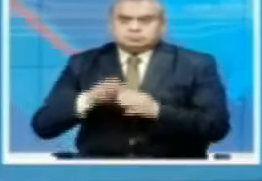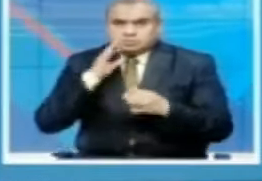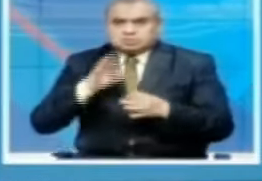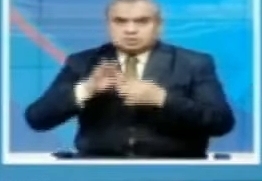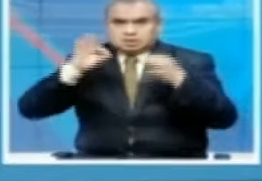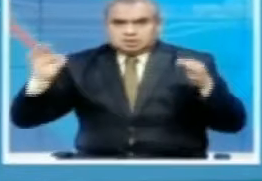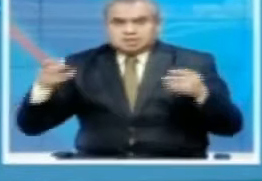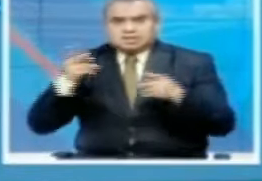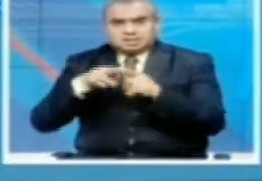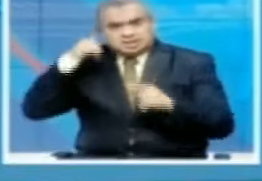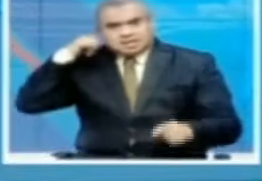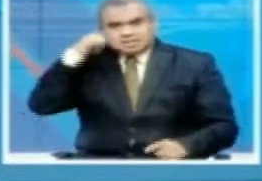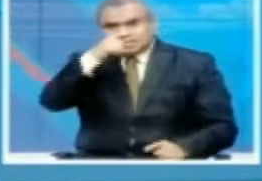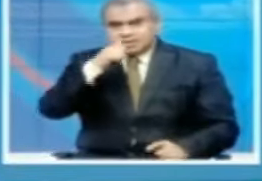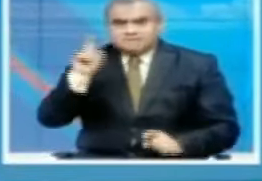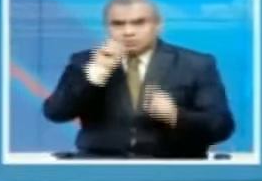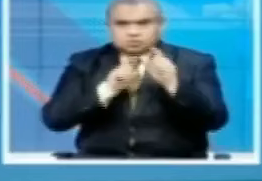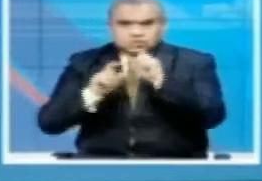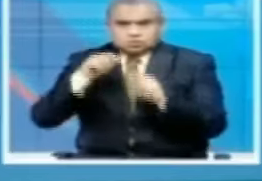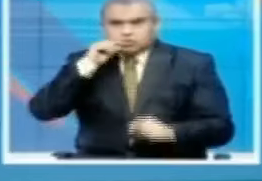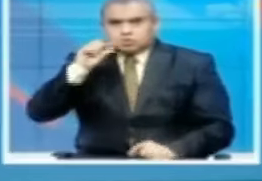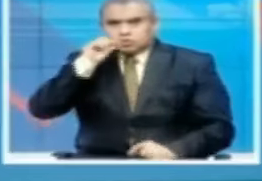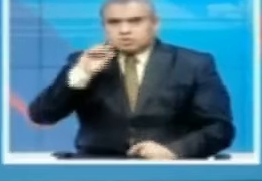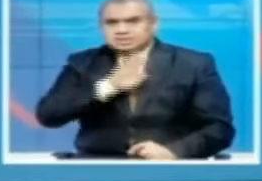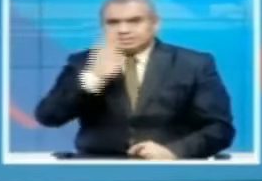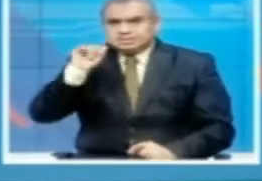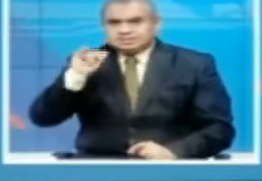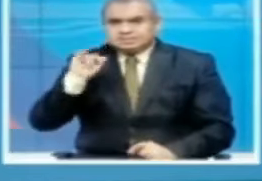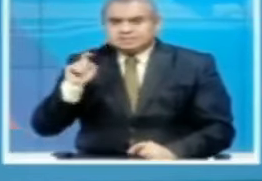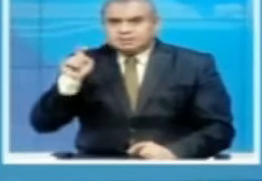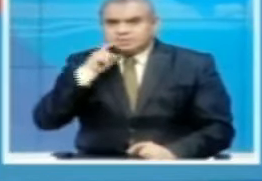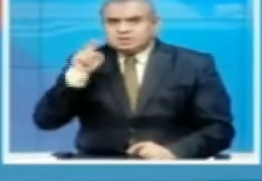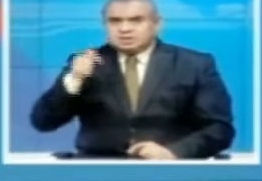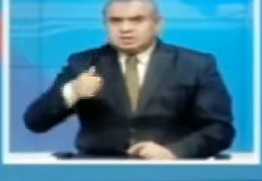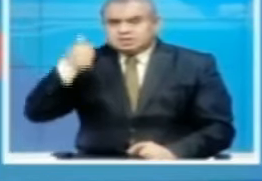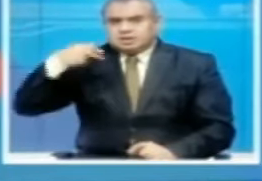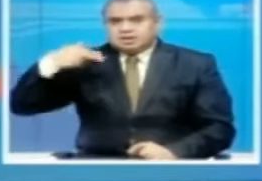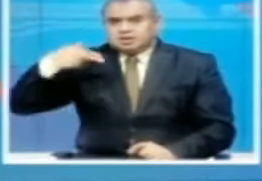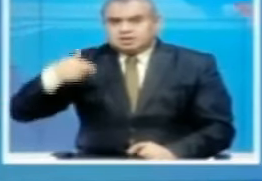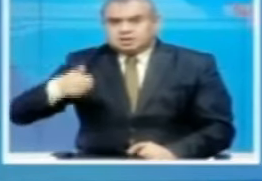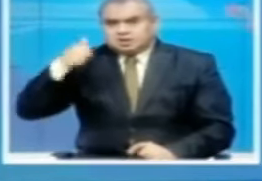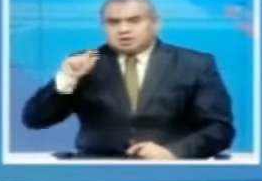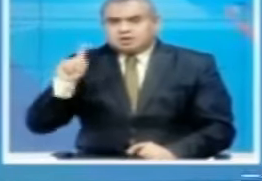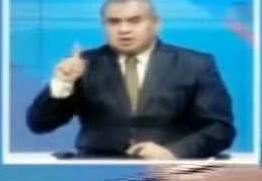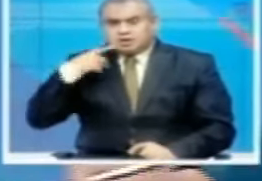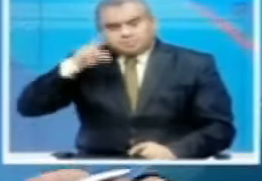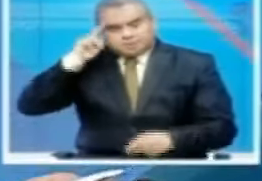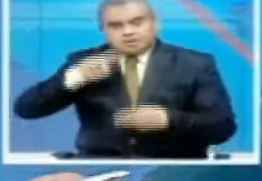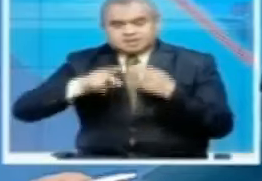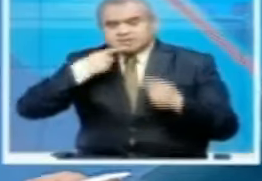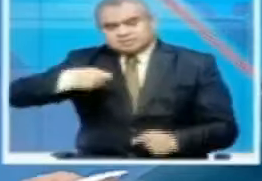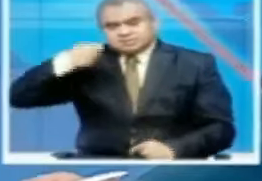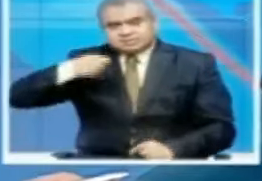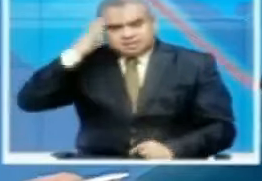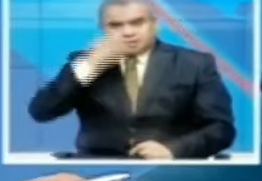وللمزيد من المتابعة ينضم إلينا هاتفيا دكتور سمير راغب، رئيس المؤسسة العربية للدراسات الاستراتيجية. دكتور سمير، بعد التحية وكل عام وحضرتك